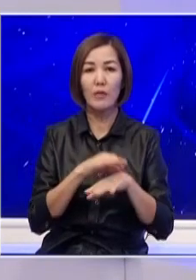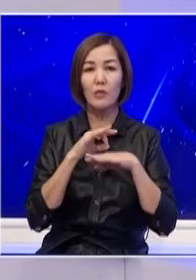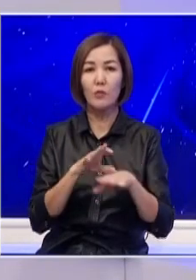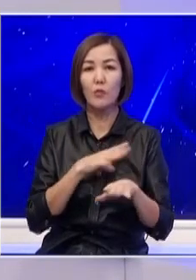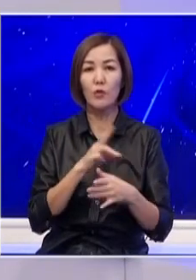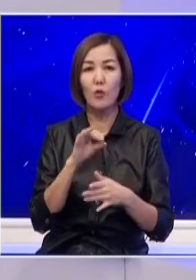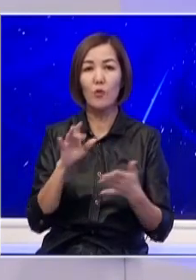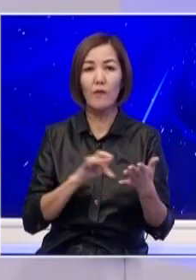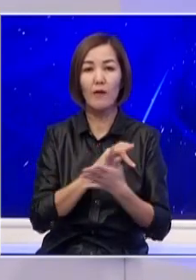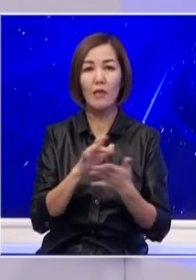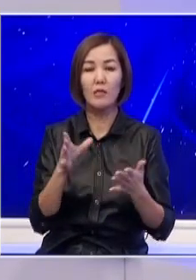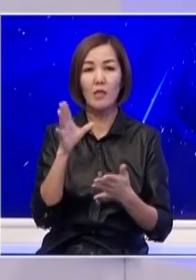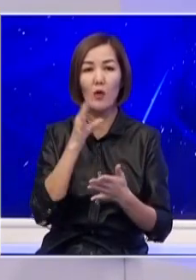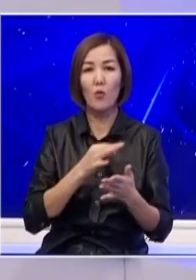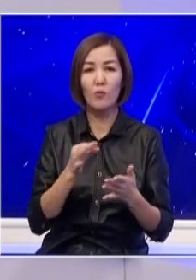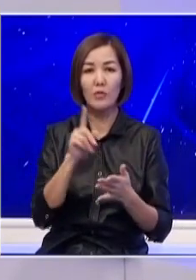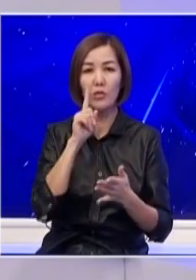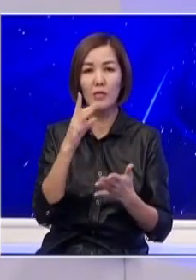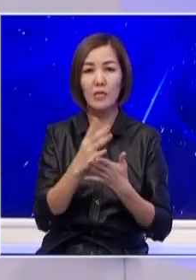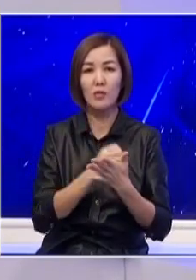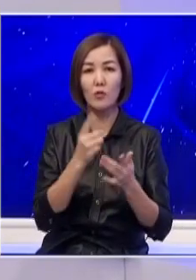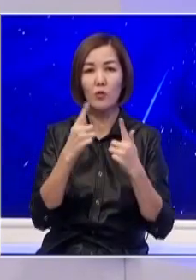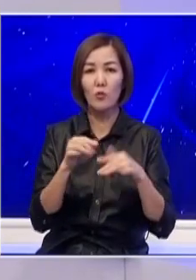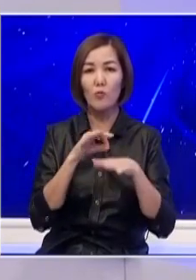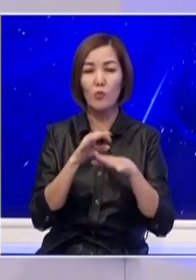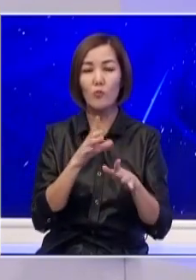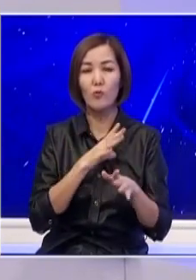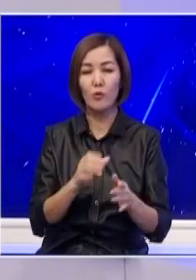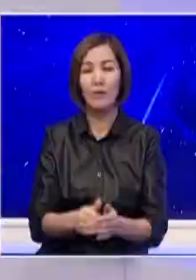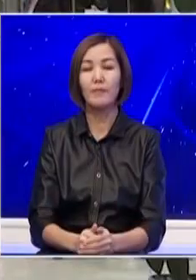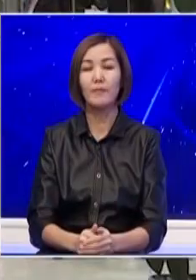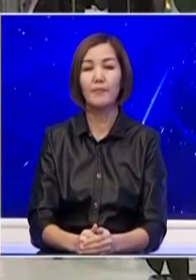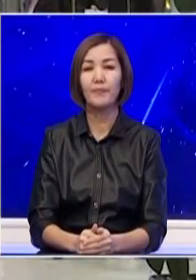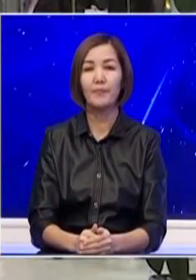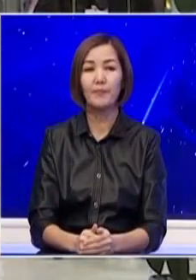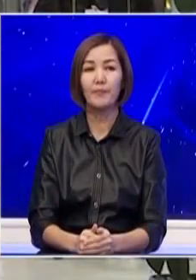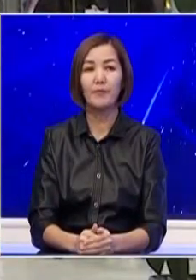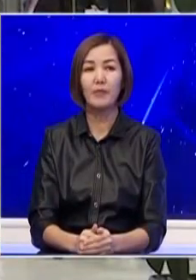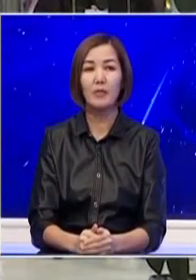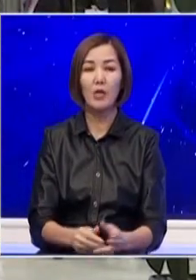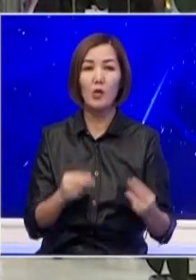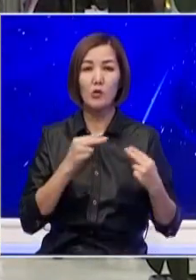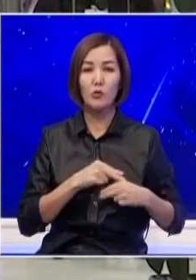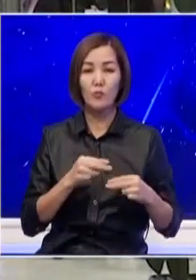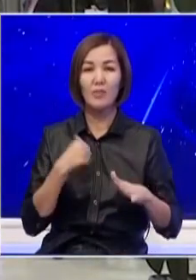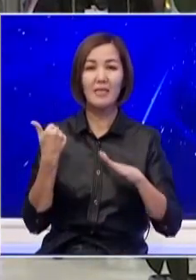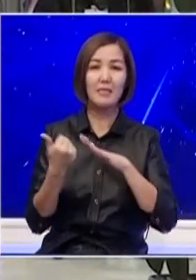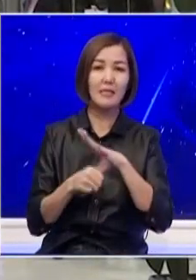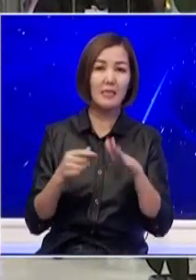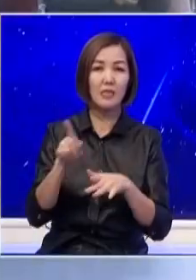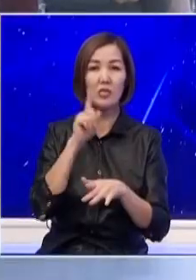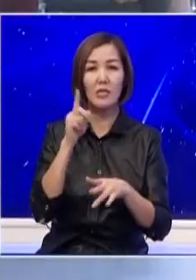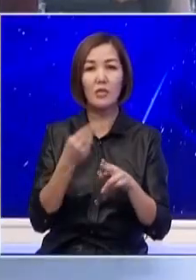қаласында облыстық жастар ресурстық орталығының ұйытқы болуымен ұйымдастырылып отыр. Жұмыссыздық қазір жастар